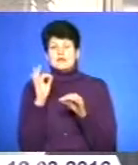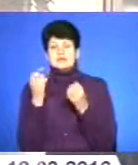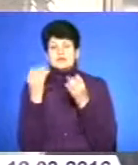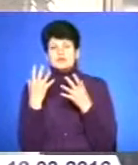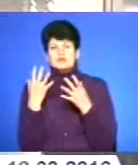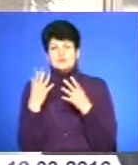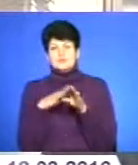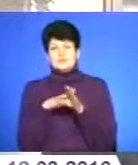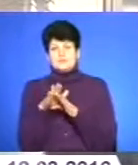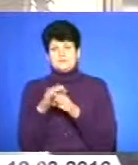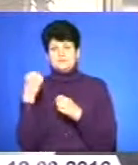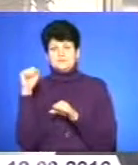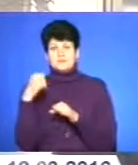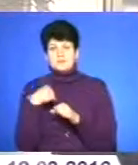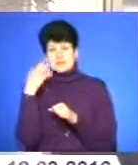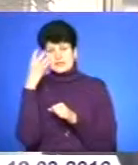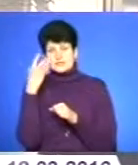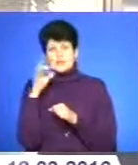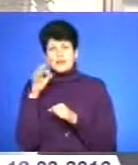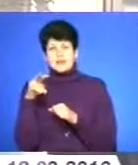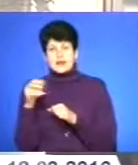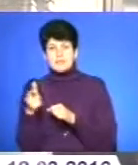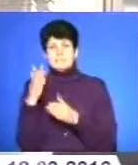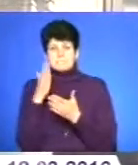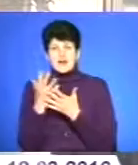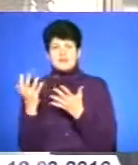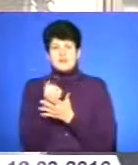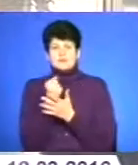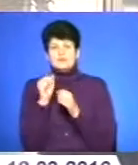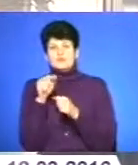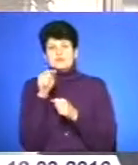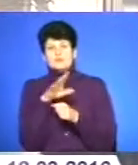абсолютний переможець. Мені здається, що Олег мав виграти, як можливо, там якісь були політичні моменти.